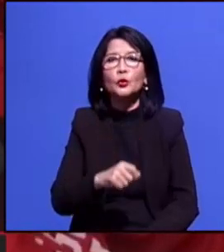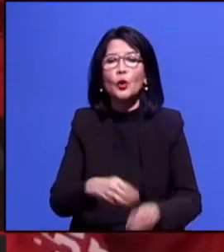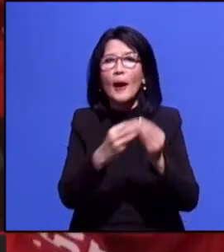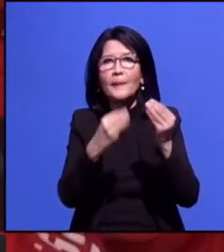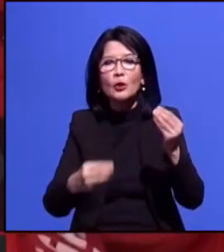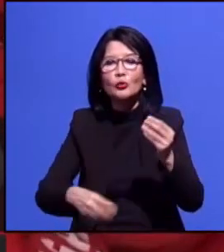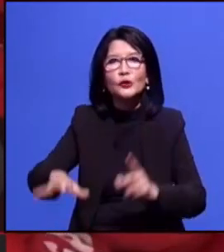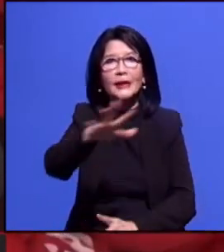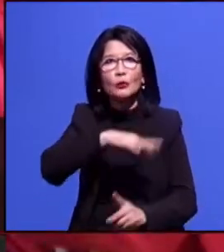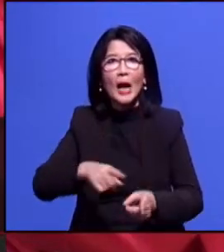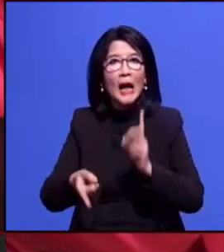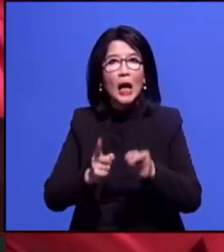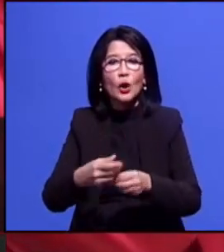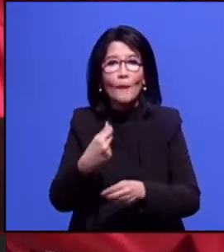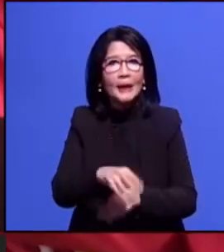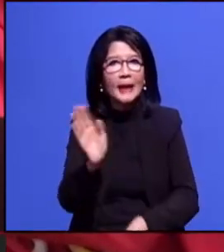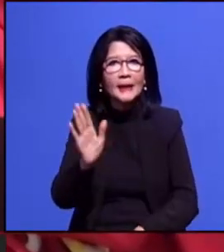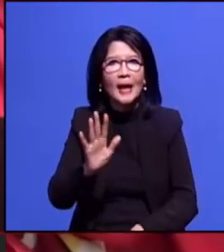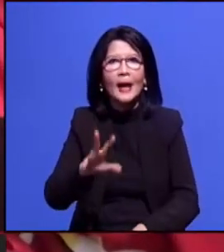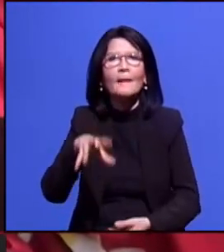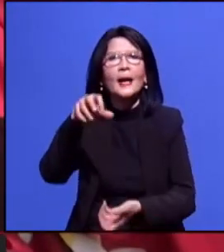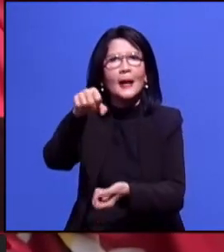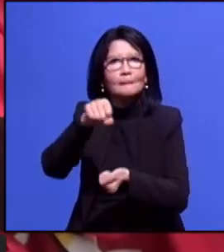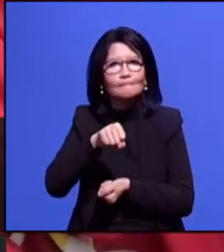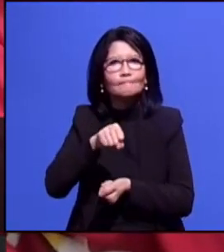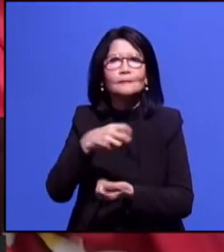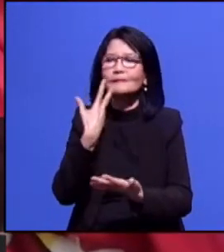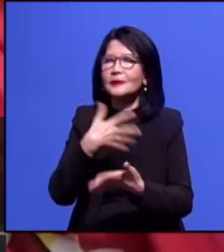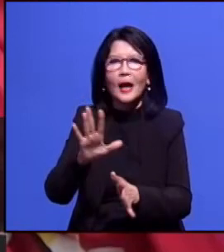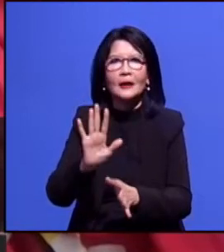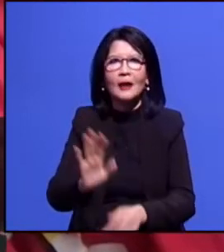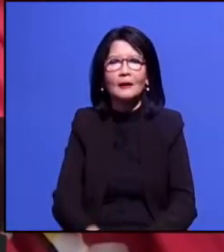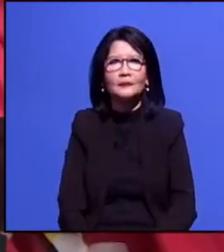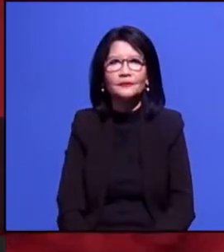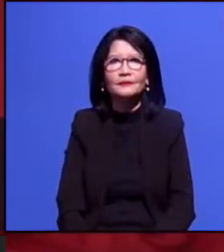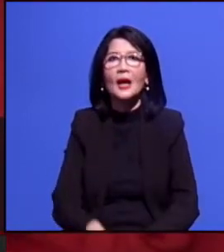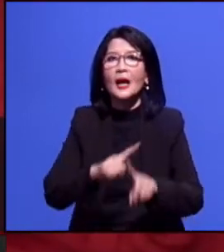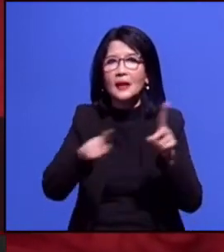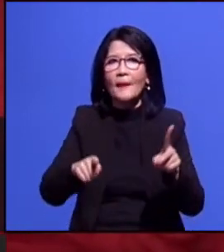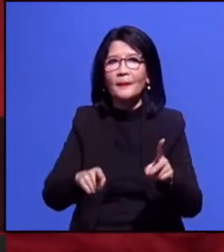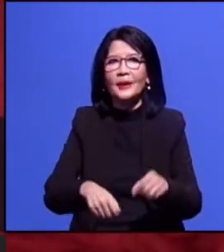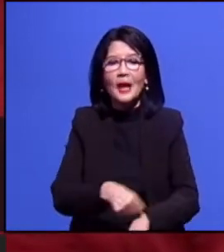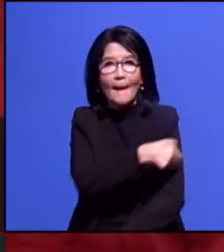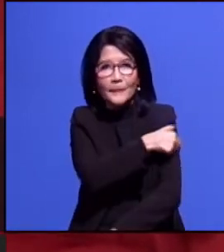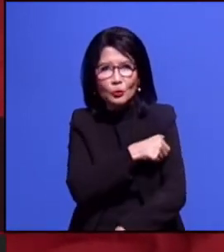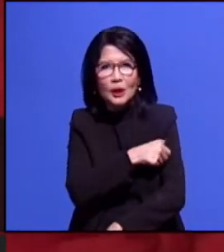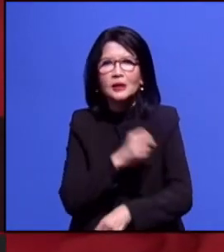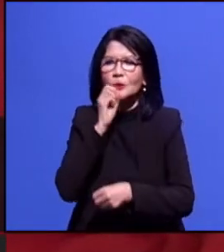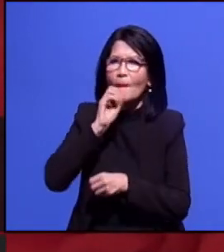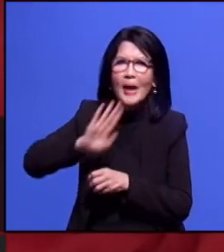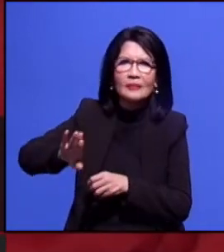gila tidak membayar maka Bansos akan batal diberikan namun kabar Ini dibantah pengelola Bansos Kelurahan